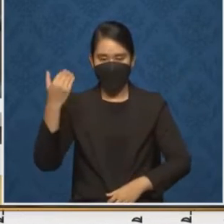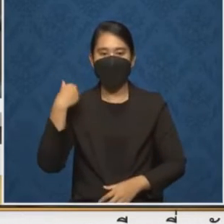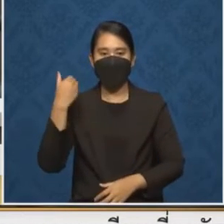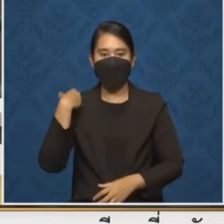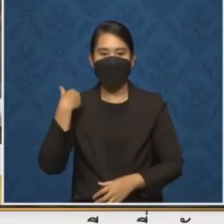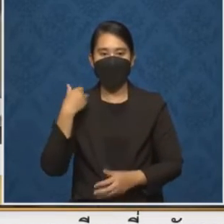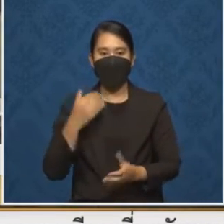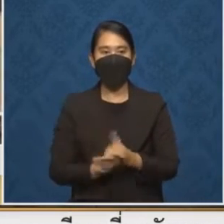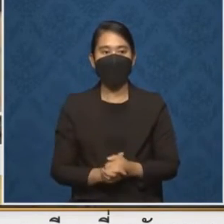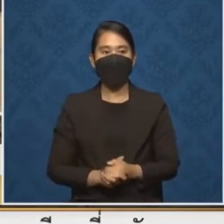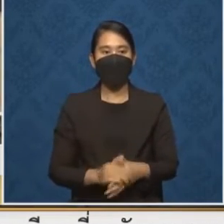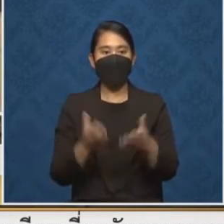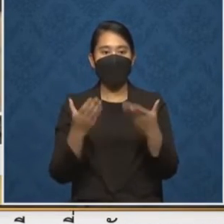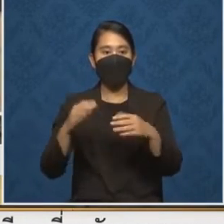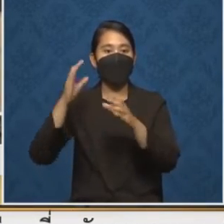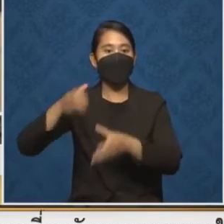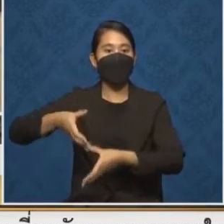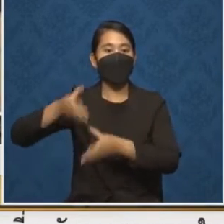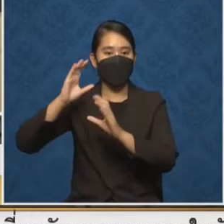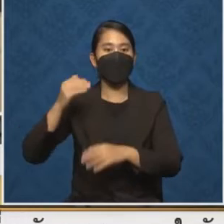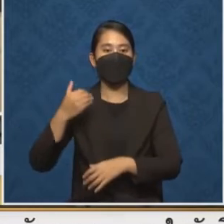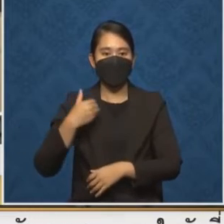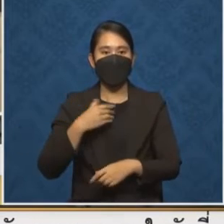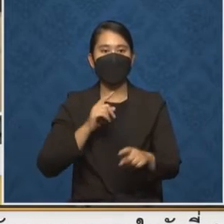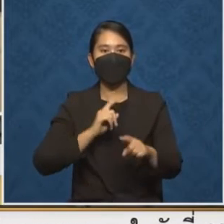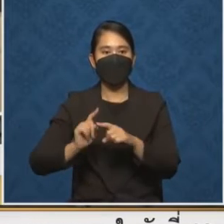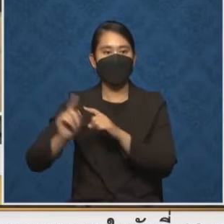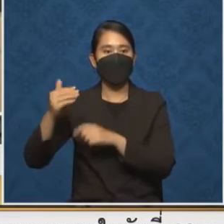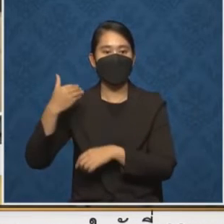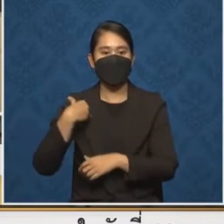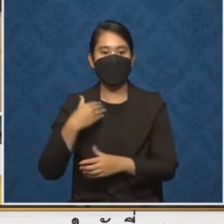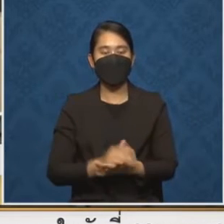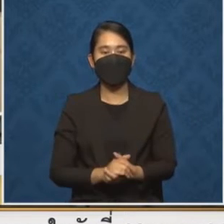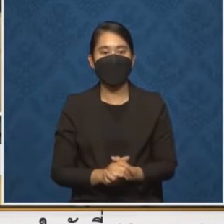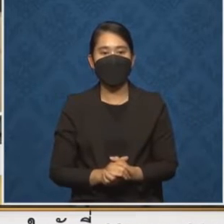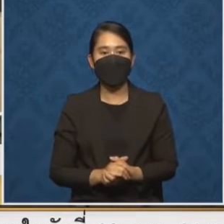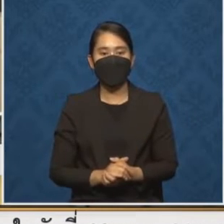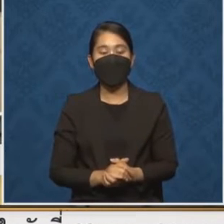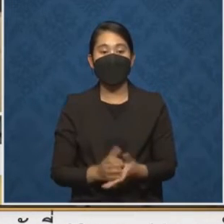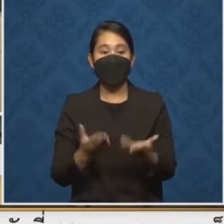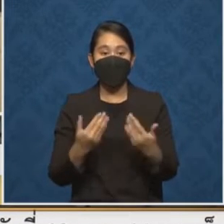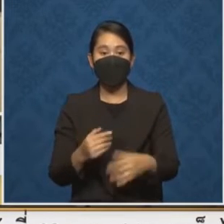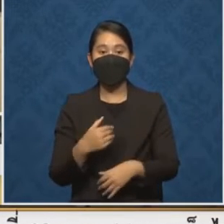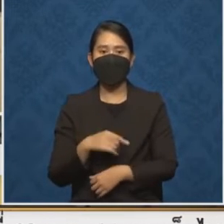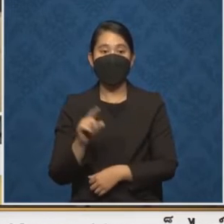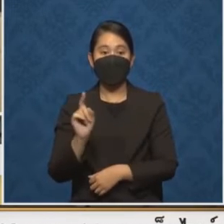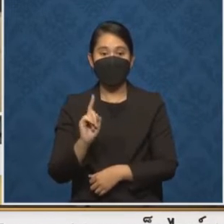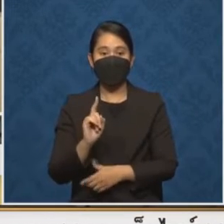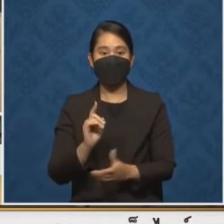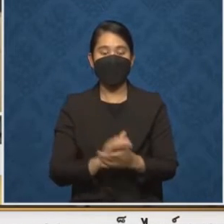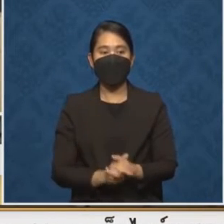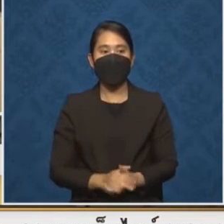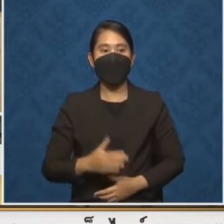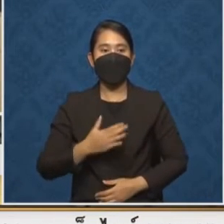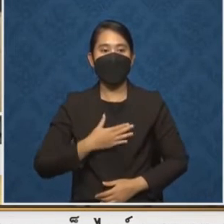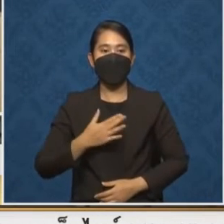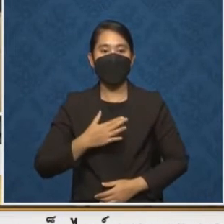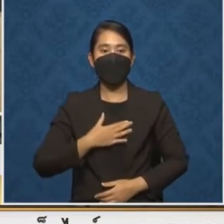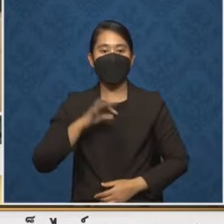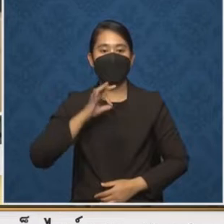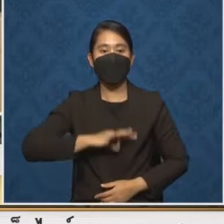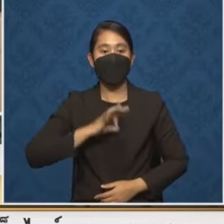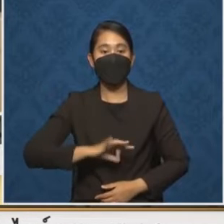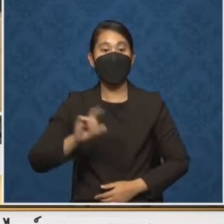บ และมีกทบทวนใหลายกรณีมาก คำถามัก็เลยมว่า ทำไมเรามีความรู้สึกว่า